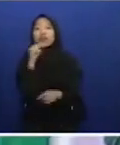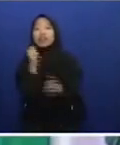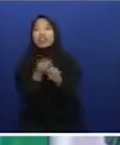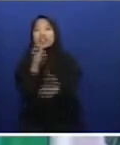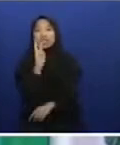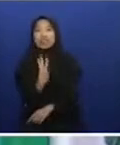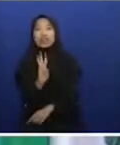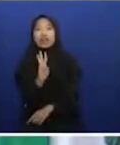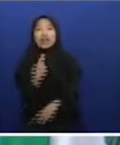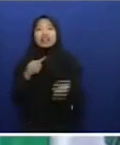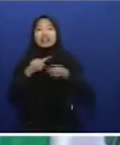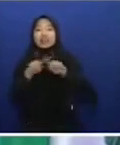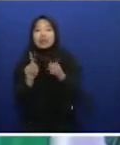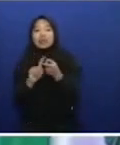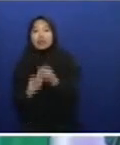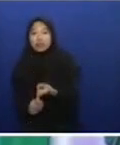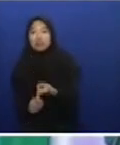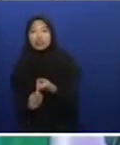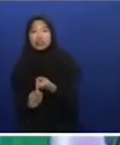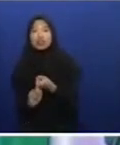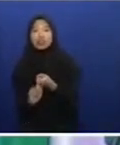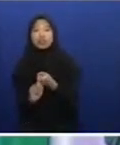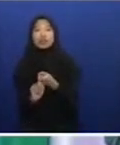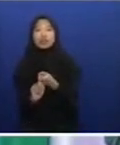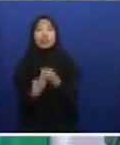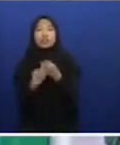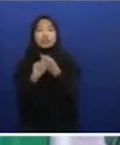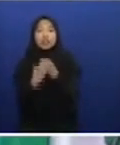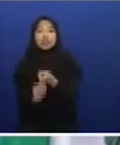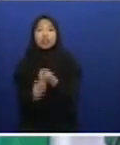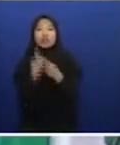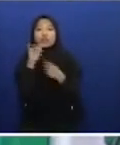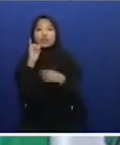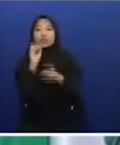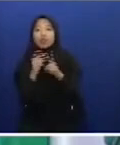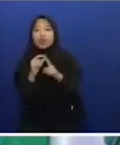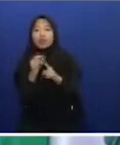IP-nya 3,7, 3,5 atau di atas 3.